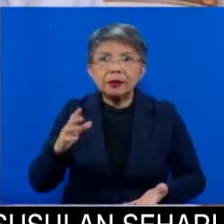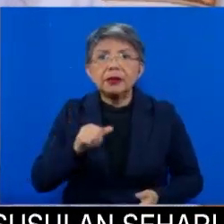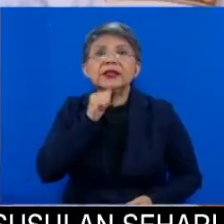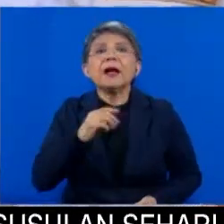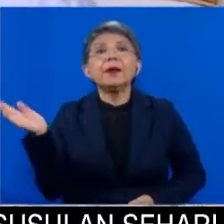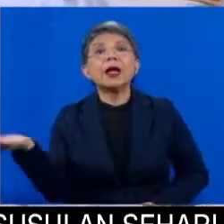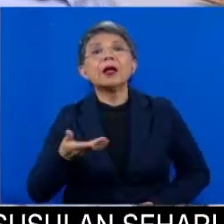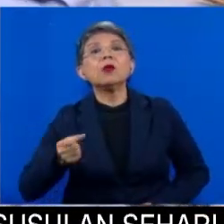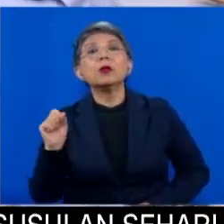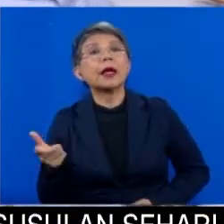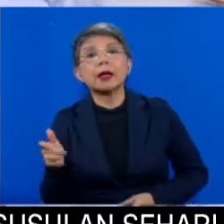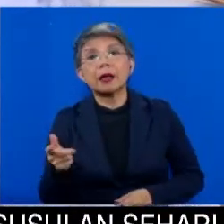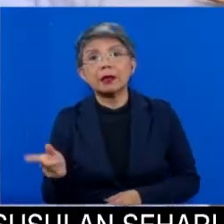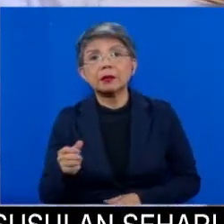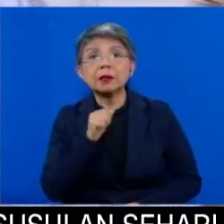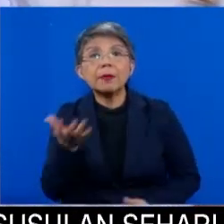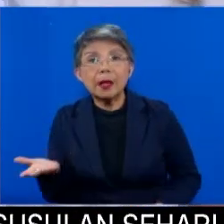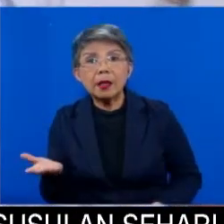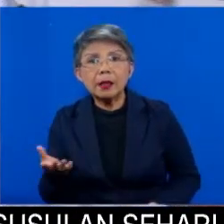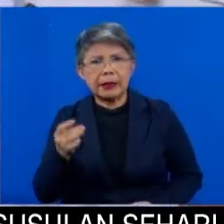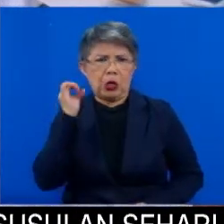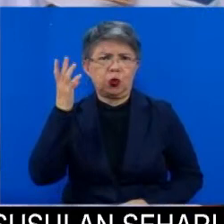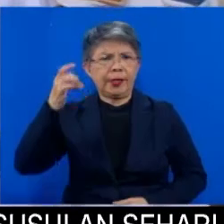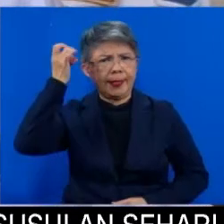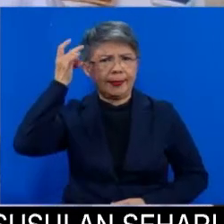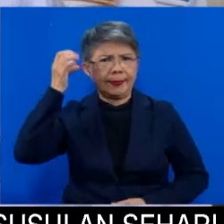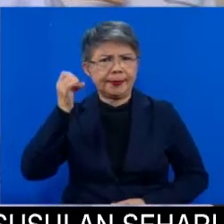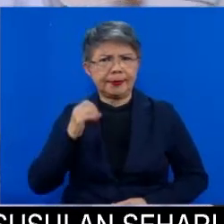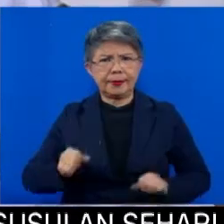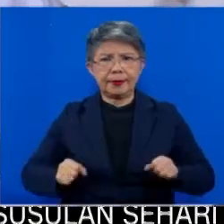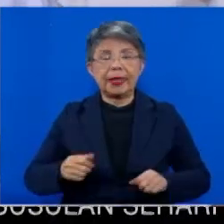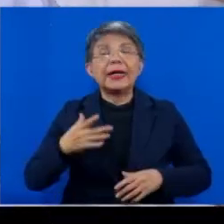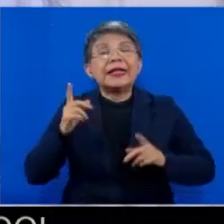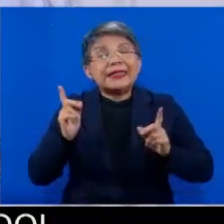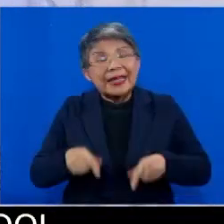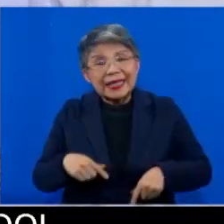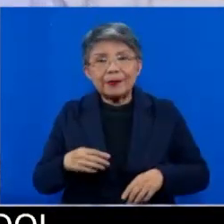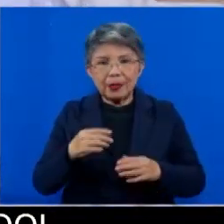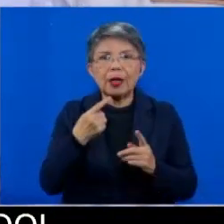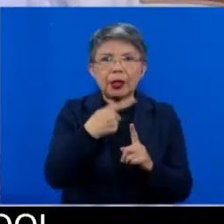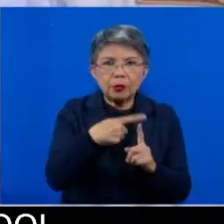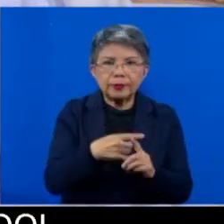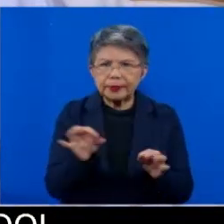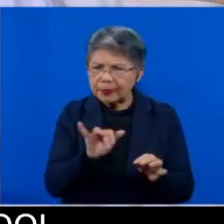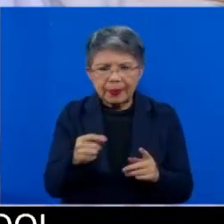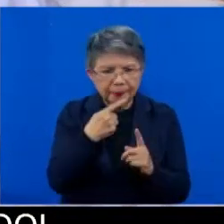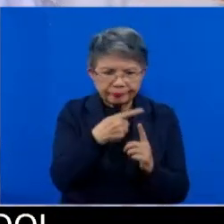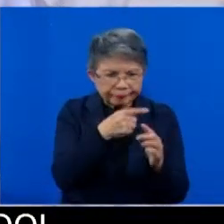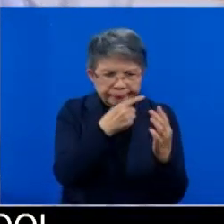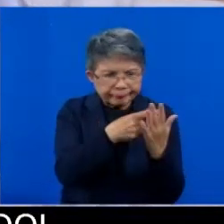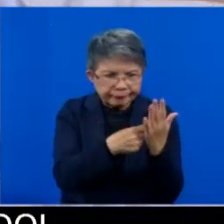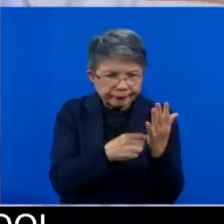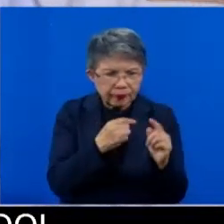naik angkot kan rugi juga begitu. Nah sehingga kita lakukan tadi perhitungan bersama-sama.